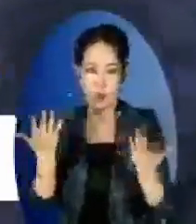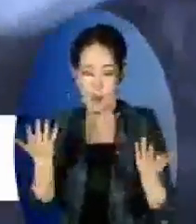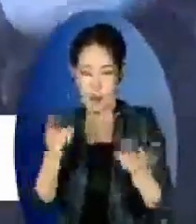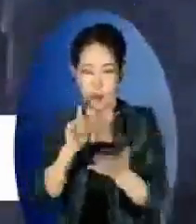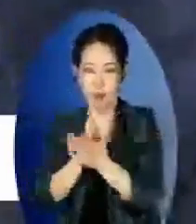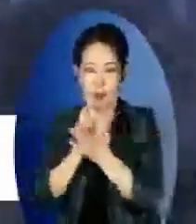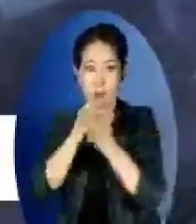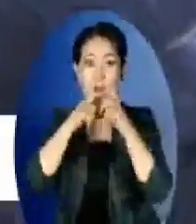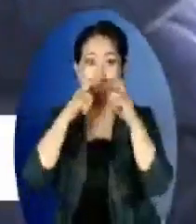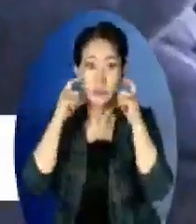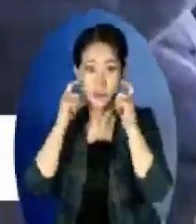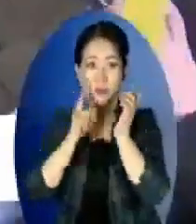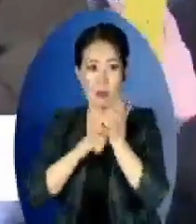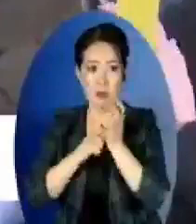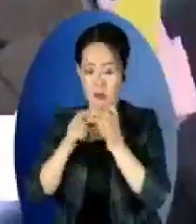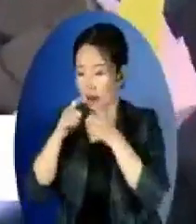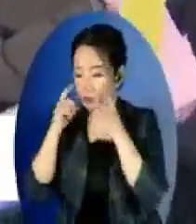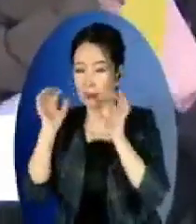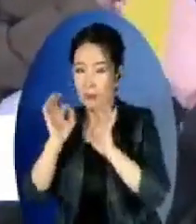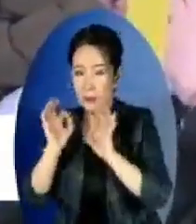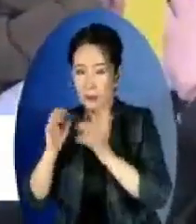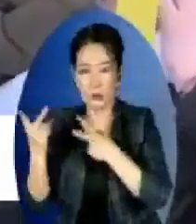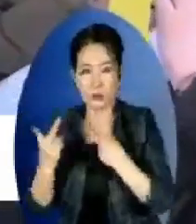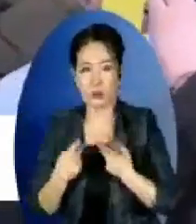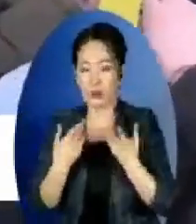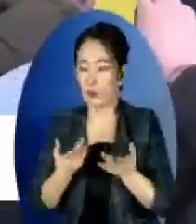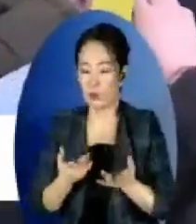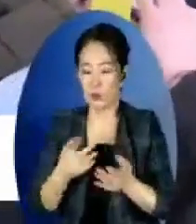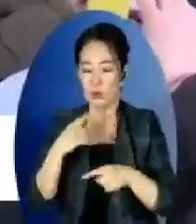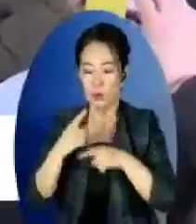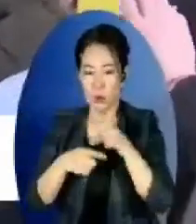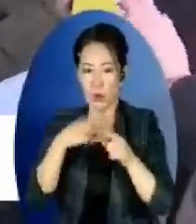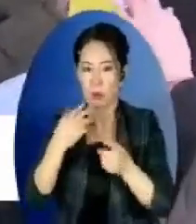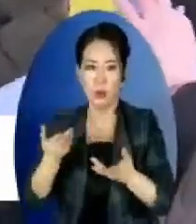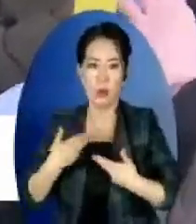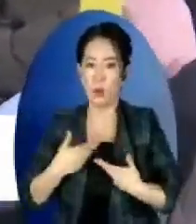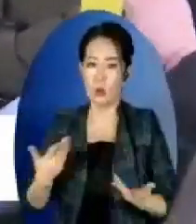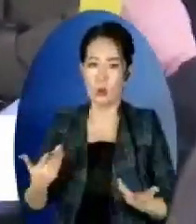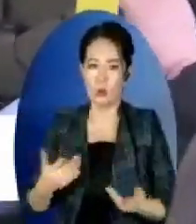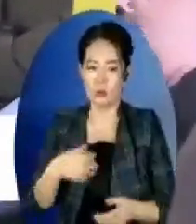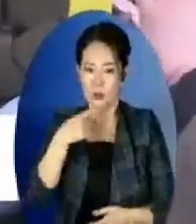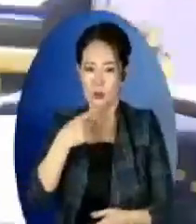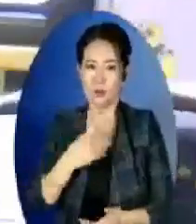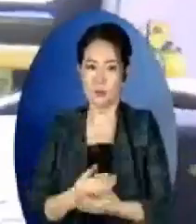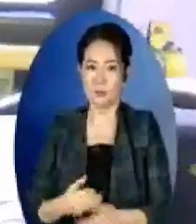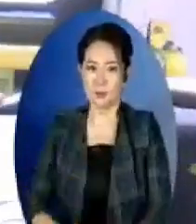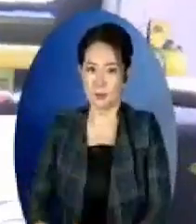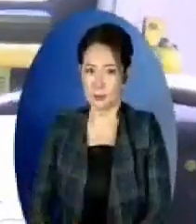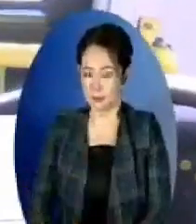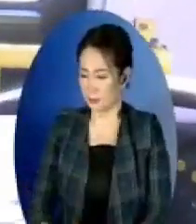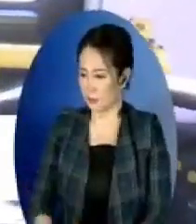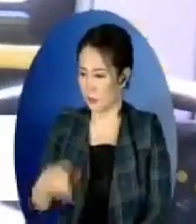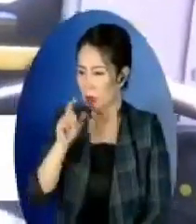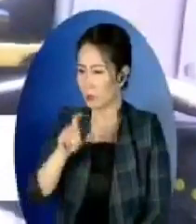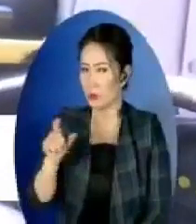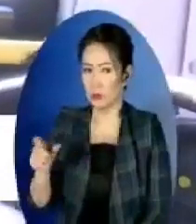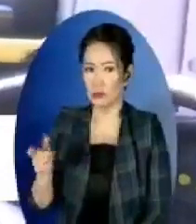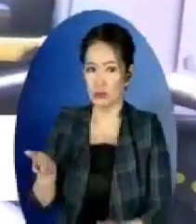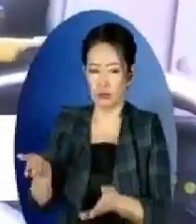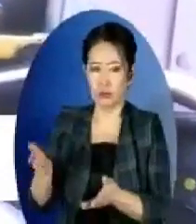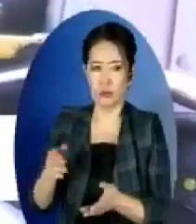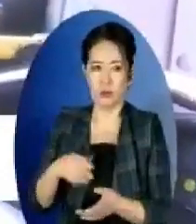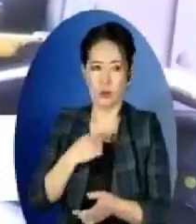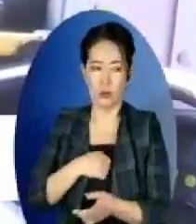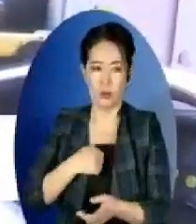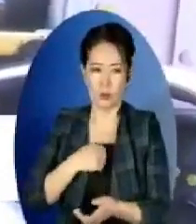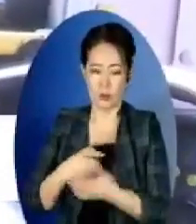зүүх шаардлагатай хэрэв зүүгээгүй тохиолдолд үйлчлэхгүй байх тухай мэдээлэл өгөөгүй гэдгийг хэлж байна. Ер нь бол хүмүүс их ууртан